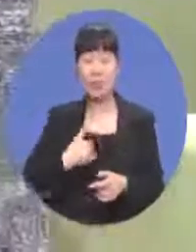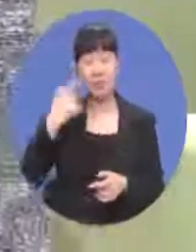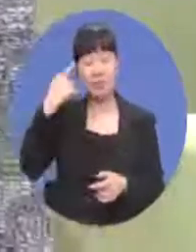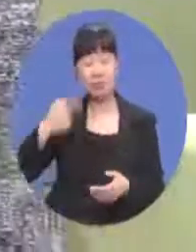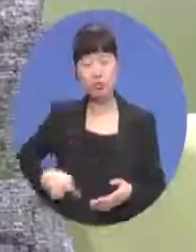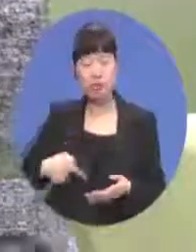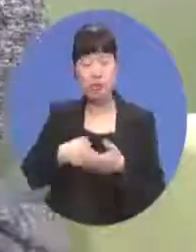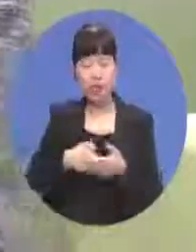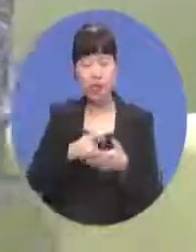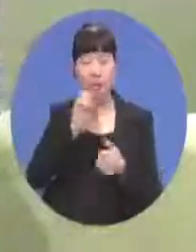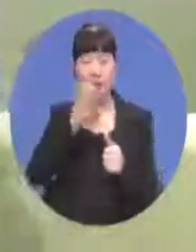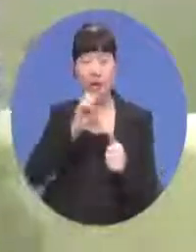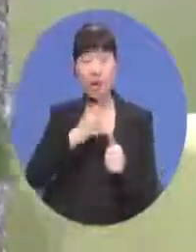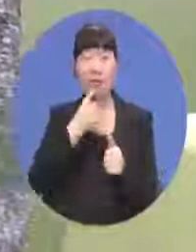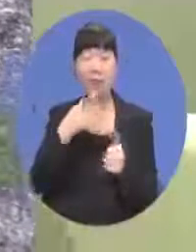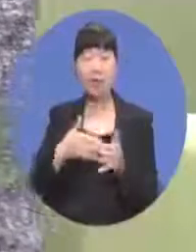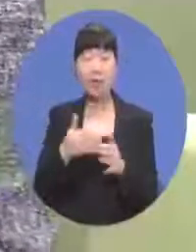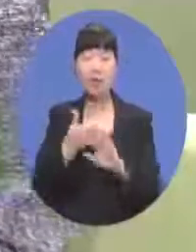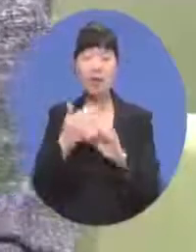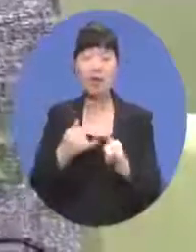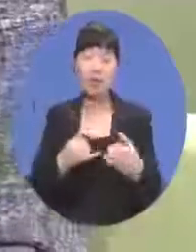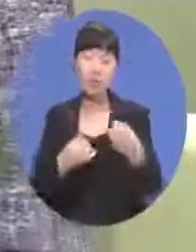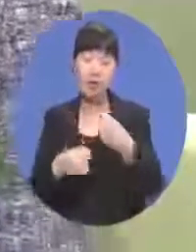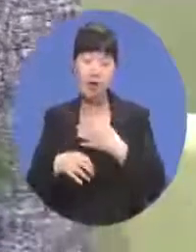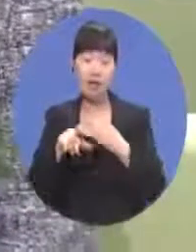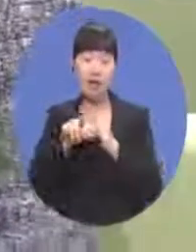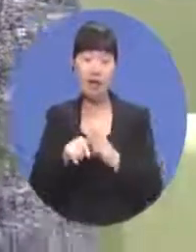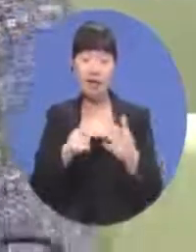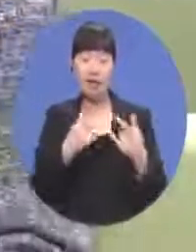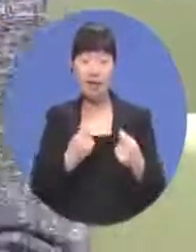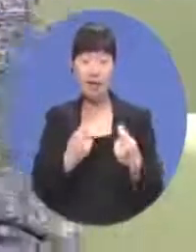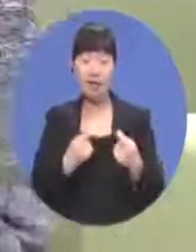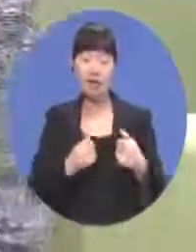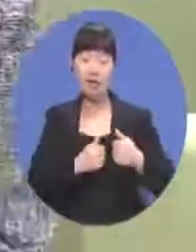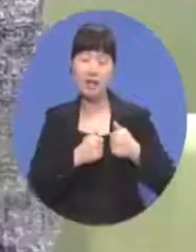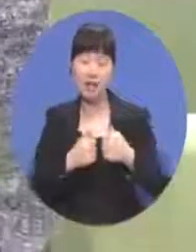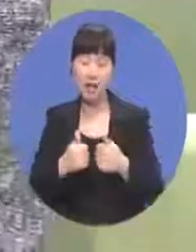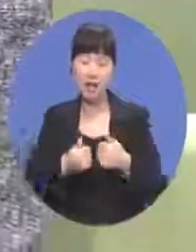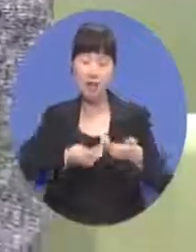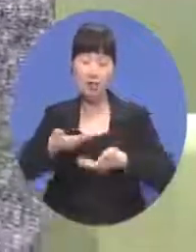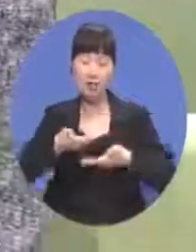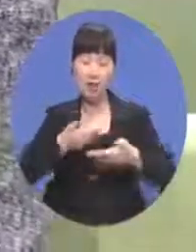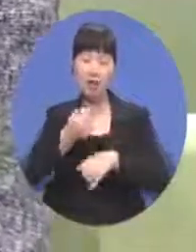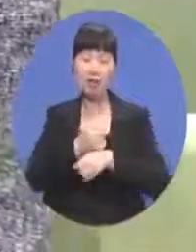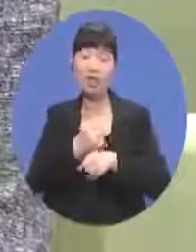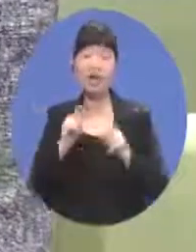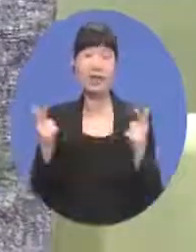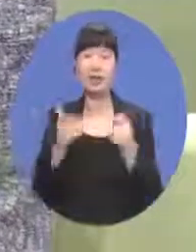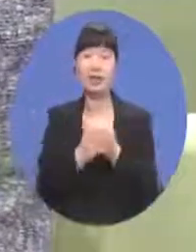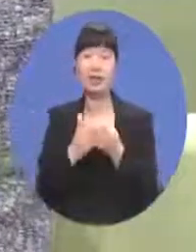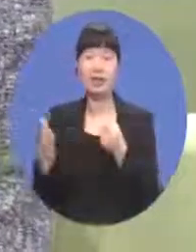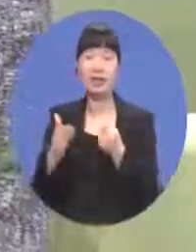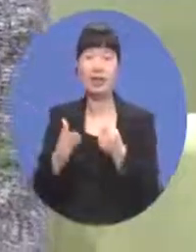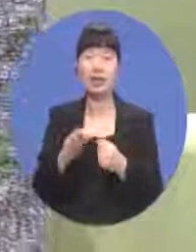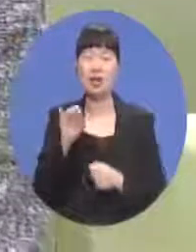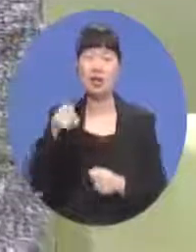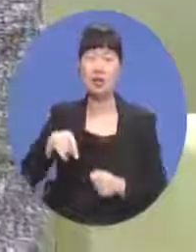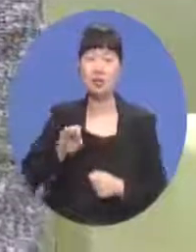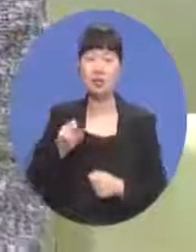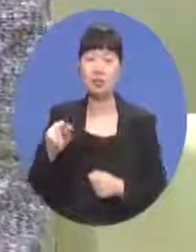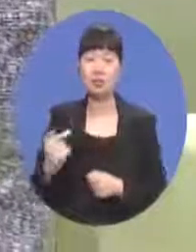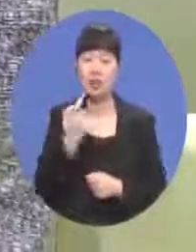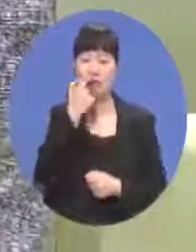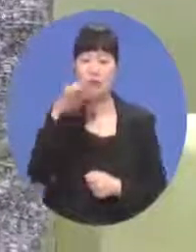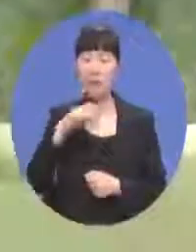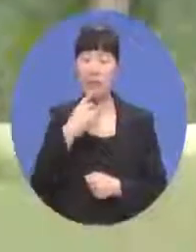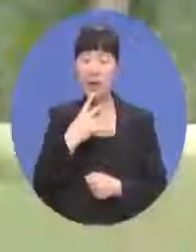주장을 말하는 거지 상대가 이렇게 말했으면 자기도 같이 거기에 맞춰서 주고받는 거는 아니기 때문에 웅변학원에만